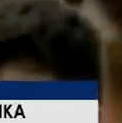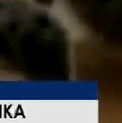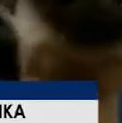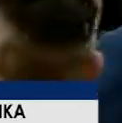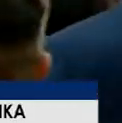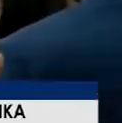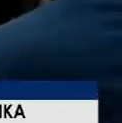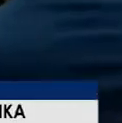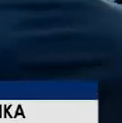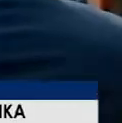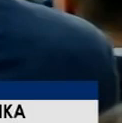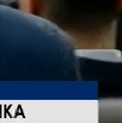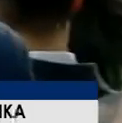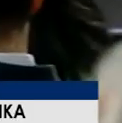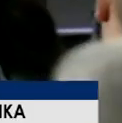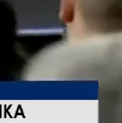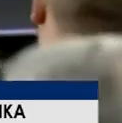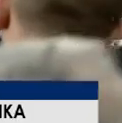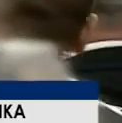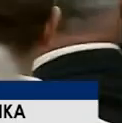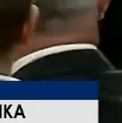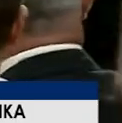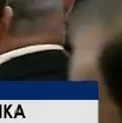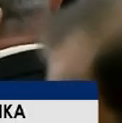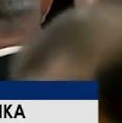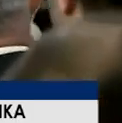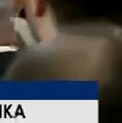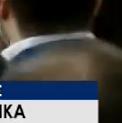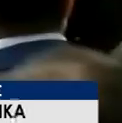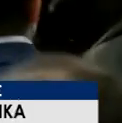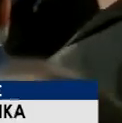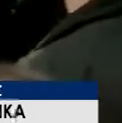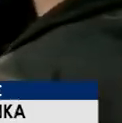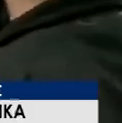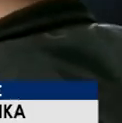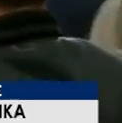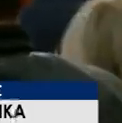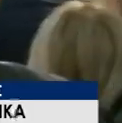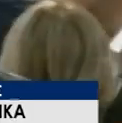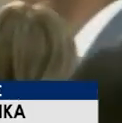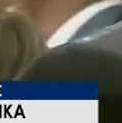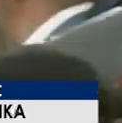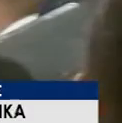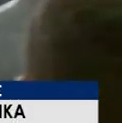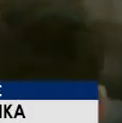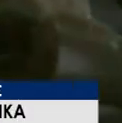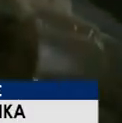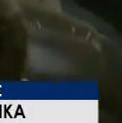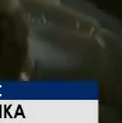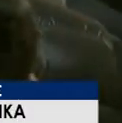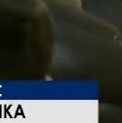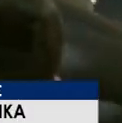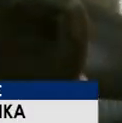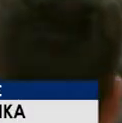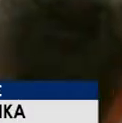πραγματοποιήθηκε το απόγευμα της 5ης, 27 Απριλίου, η προεκλογική ομιλία του Πρωθυπουργού στην Ξάνθη. Ο Κυριάκος Μητσοτάκης τόνισε την αρμονική συμβίωση των